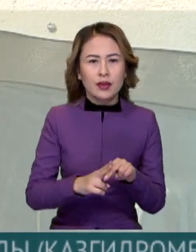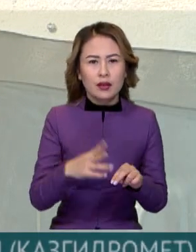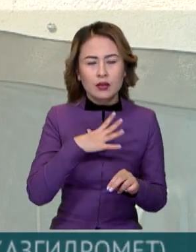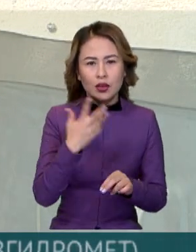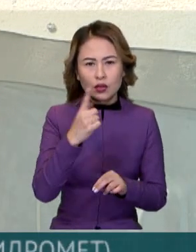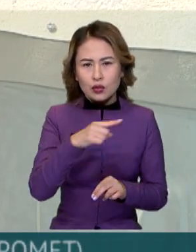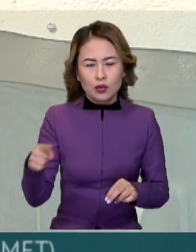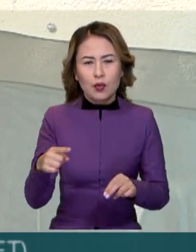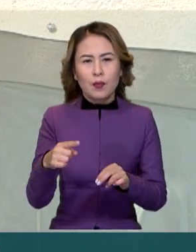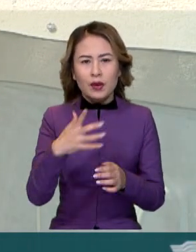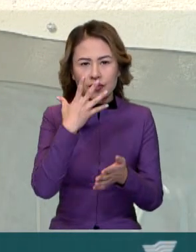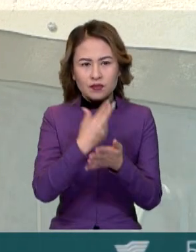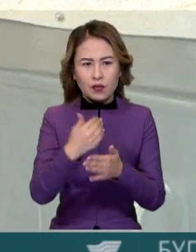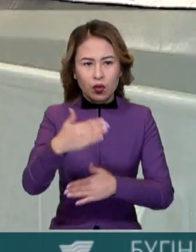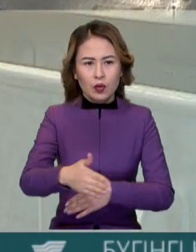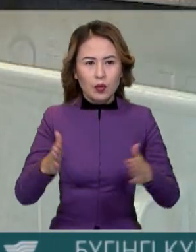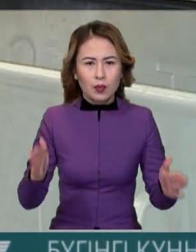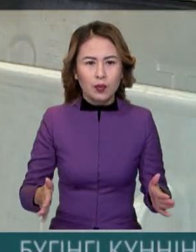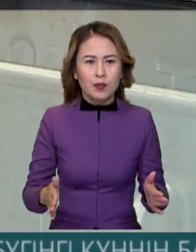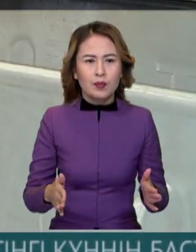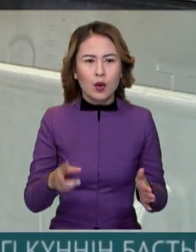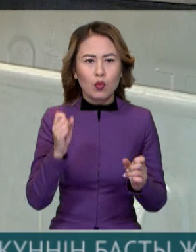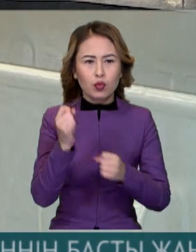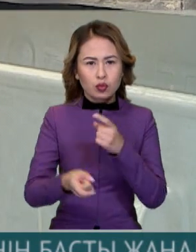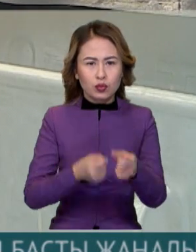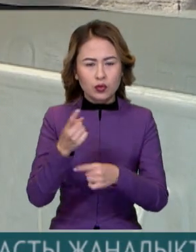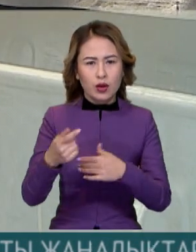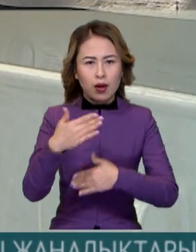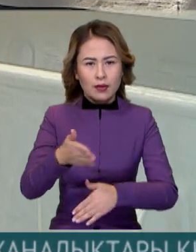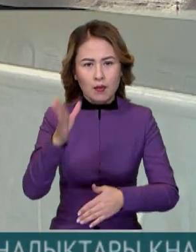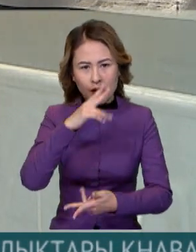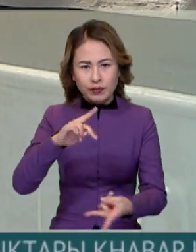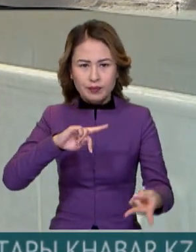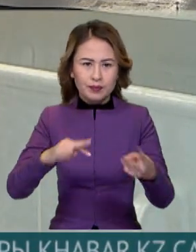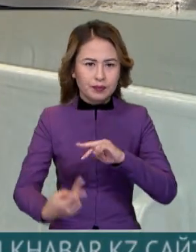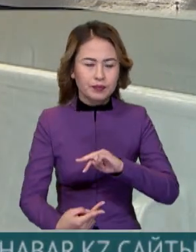текше метр, бір өзі мынадай қоқыс контейнерін алмастыра алады.